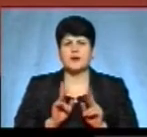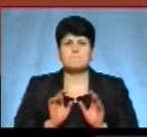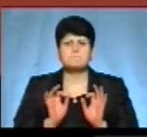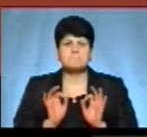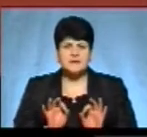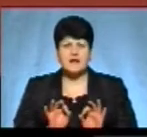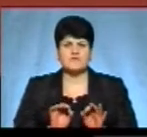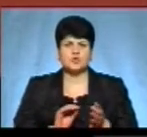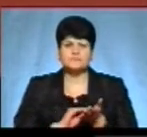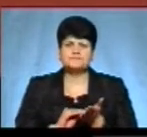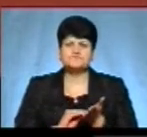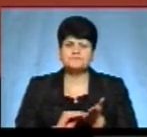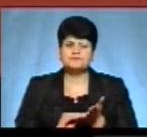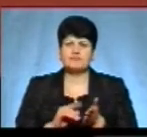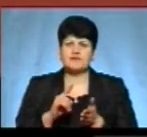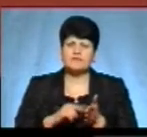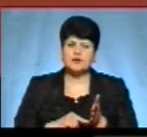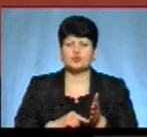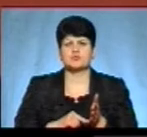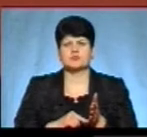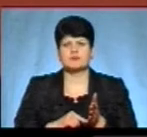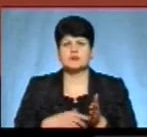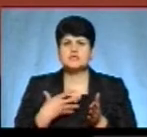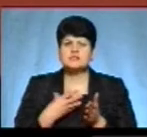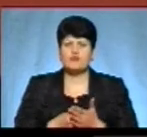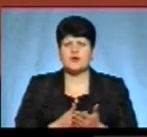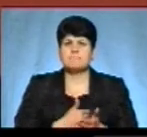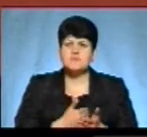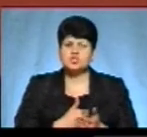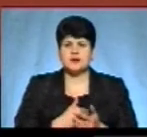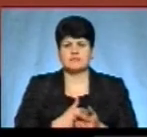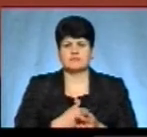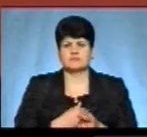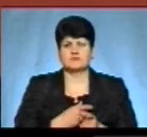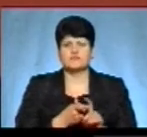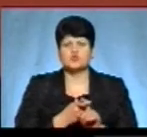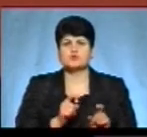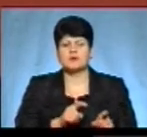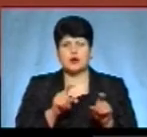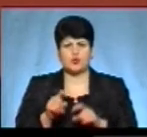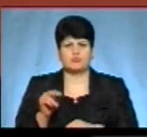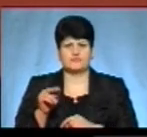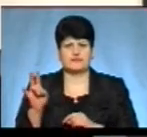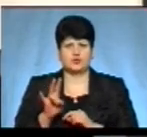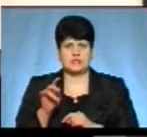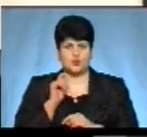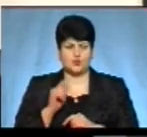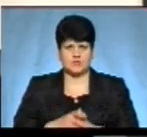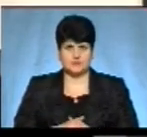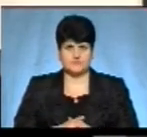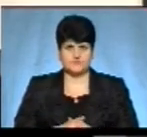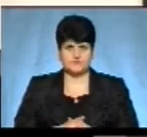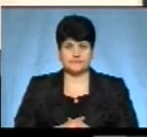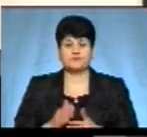правильно декларувати віруючим своє бажання з приводу переходу до Православної церкви України. Ну,